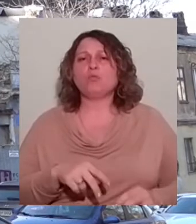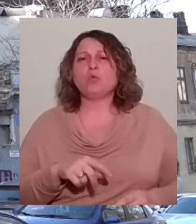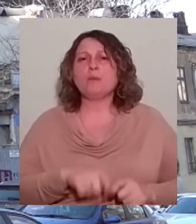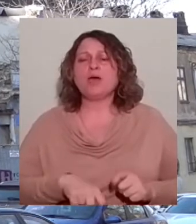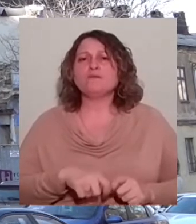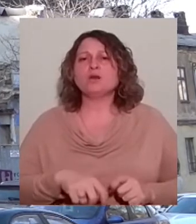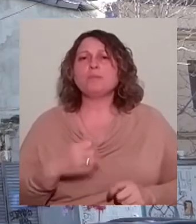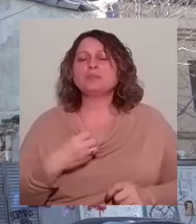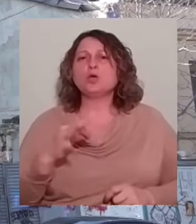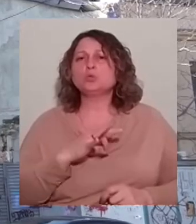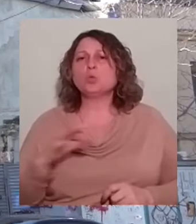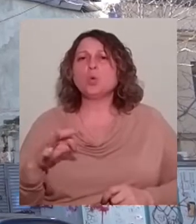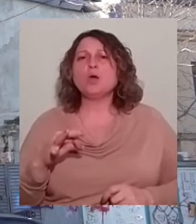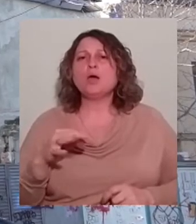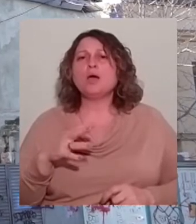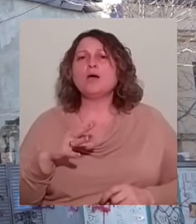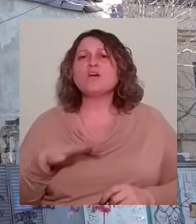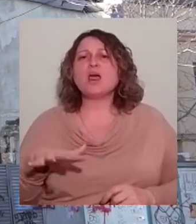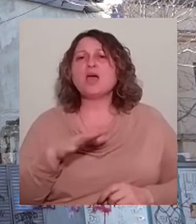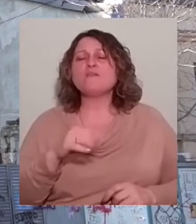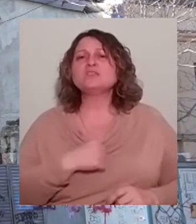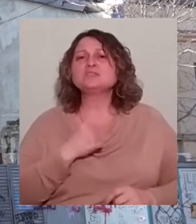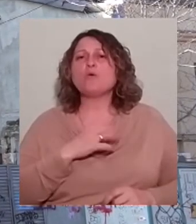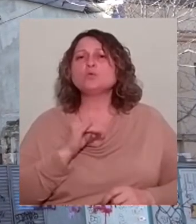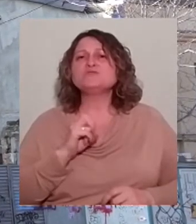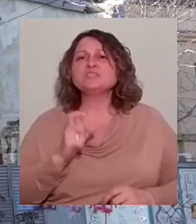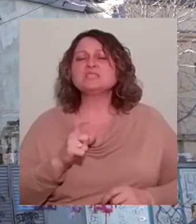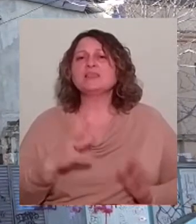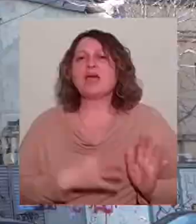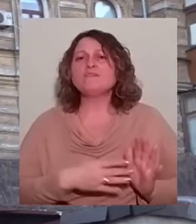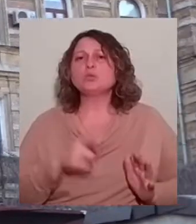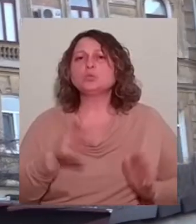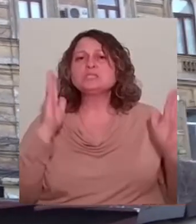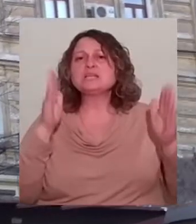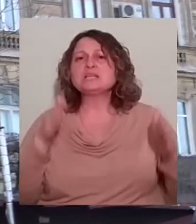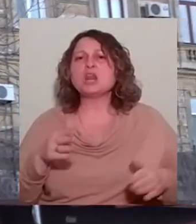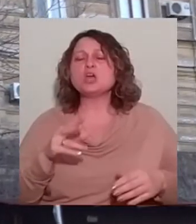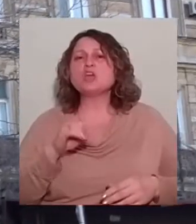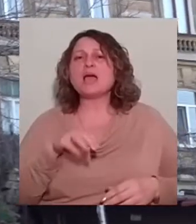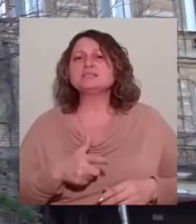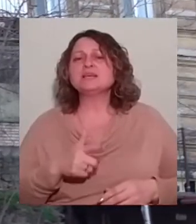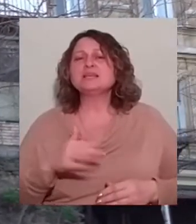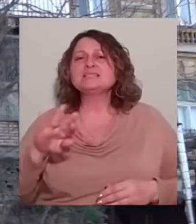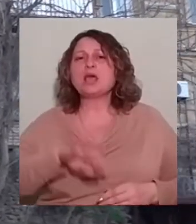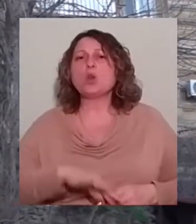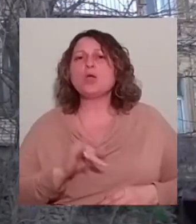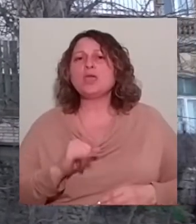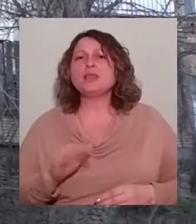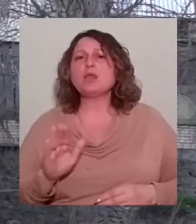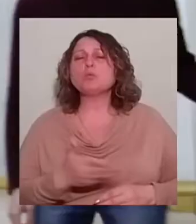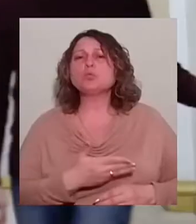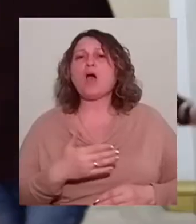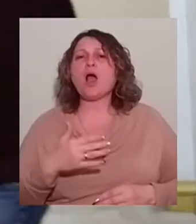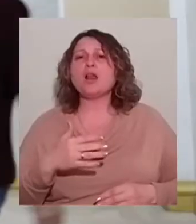15.00 виглядав будівельний майданчик на військовому узвозі 9. Тут зрізали частину схилу та частково демонтували підпірну стіну, каже виконувач